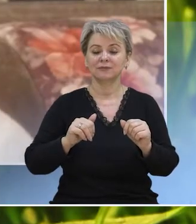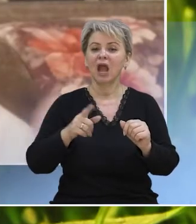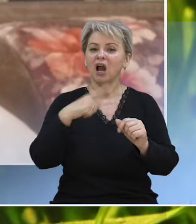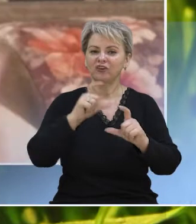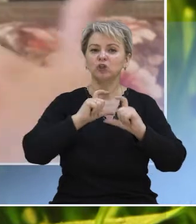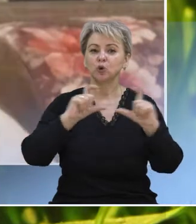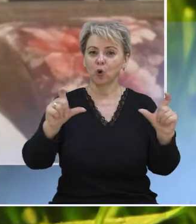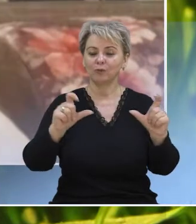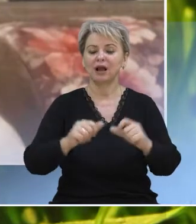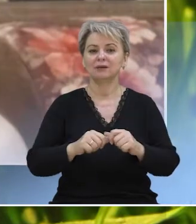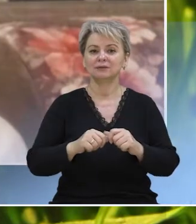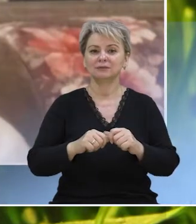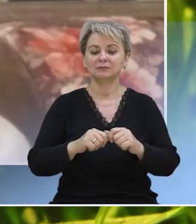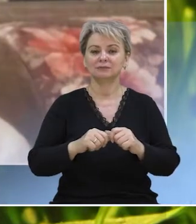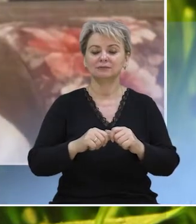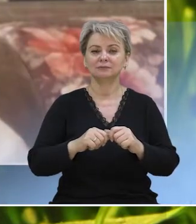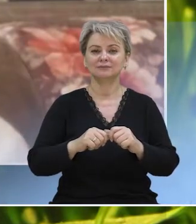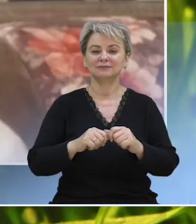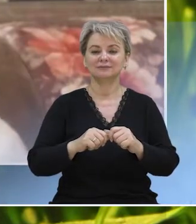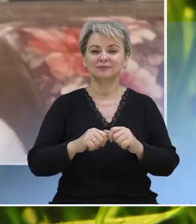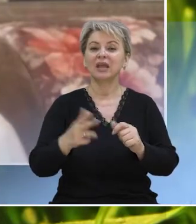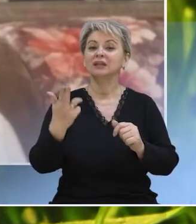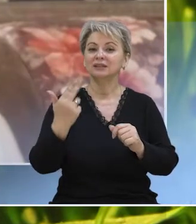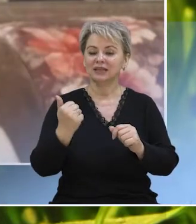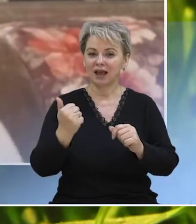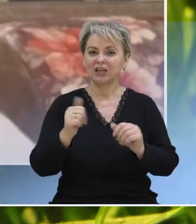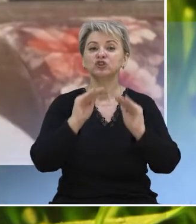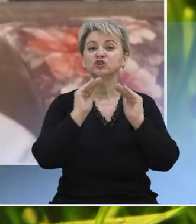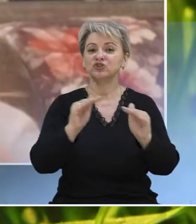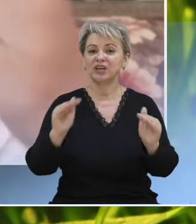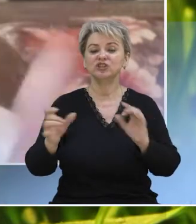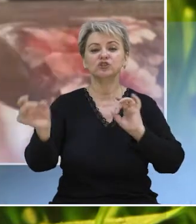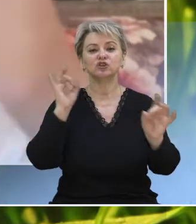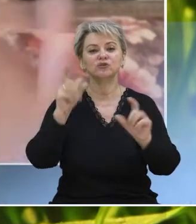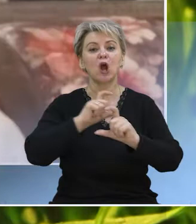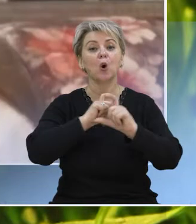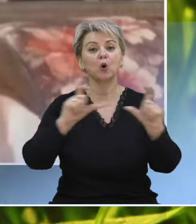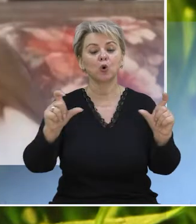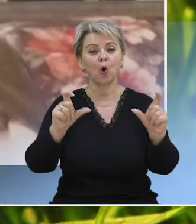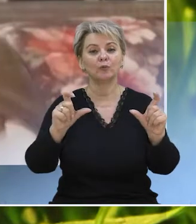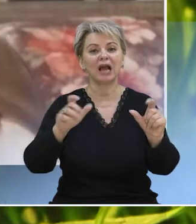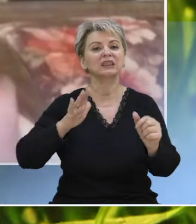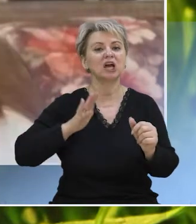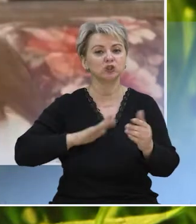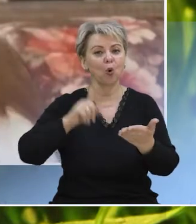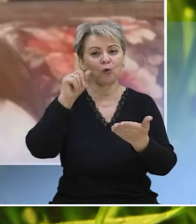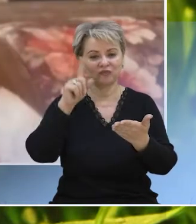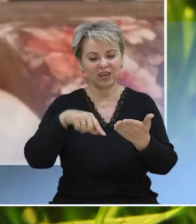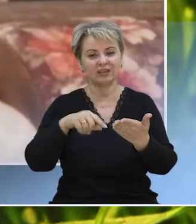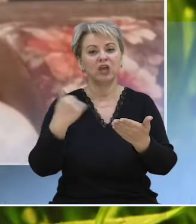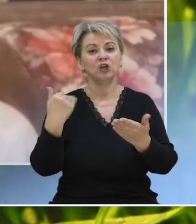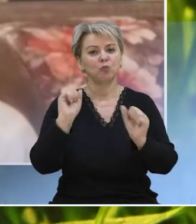Да, как они говорят, громко? Тапа, тапа. Да, дети звучат громко,